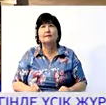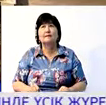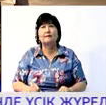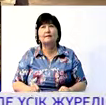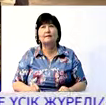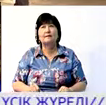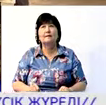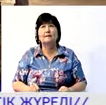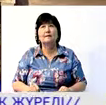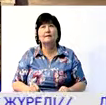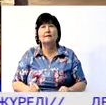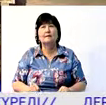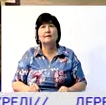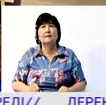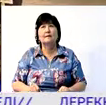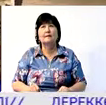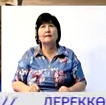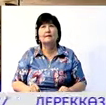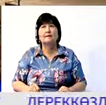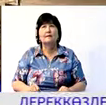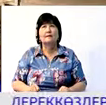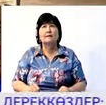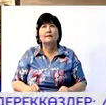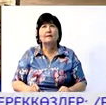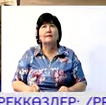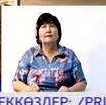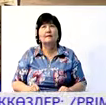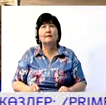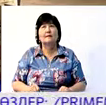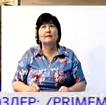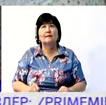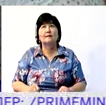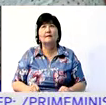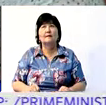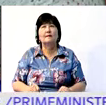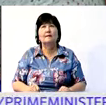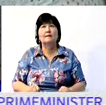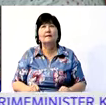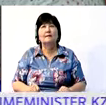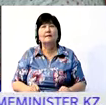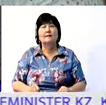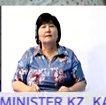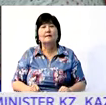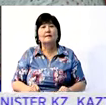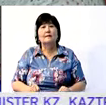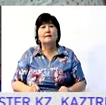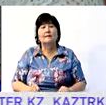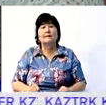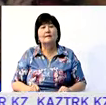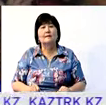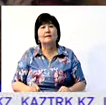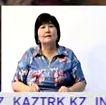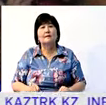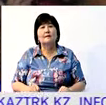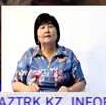бар. Алдымен әлеуметке бір сәлем қалу, ішінде қариясы баласы бар. Иіліп жерден